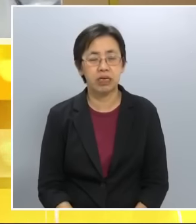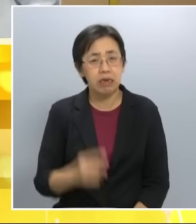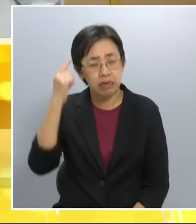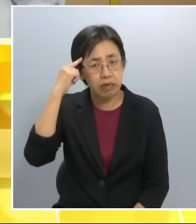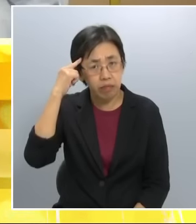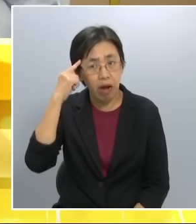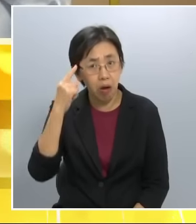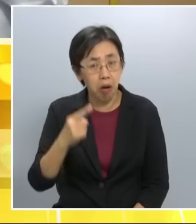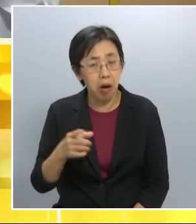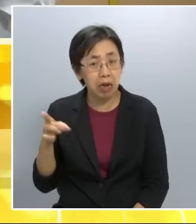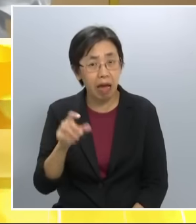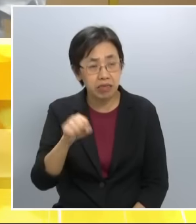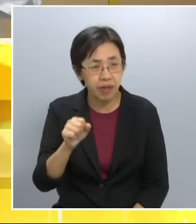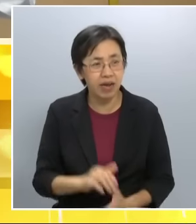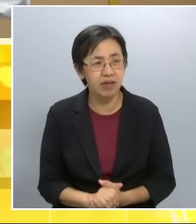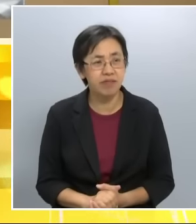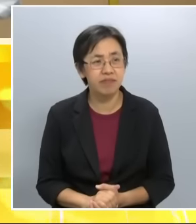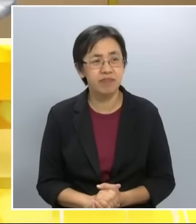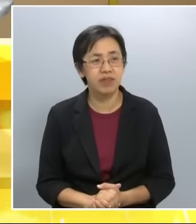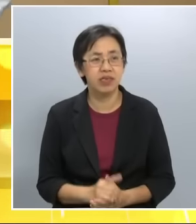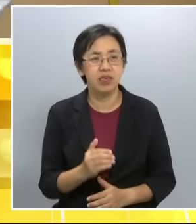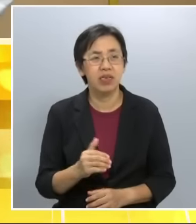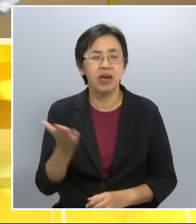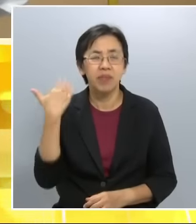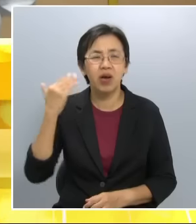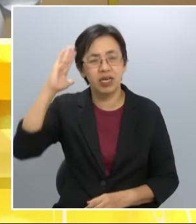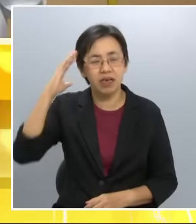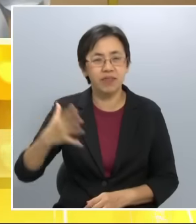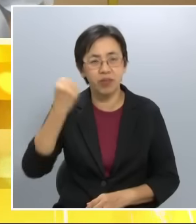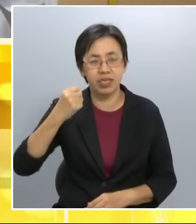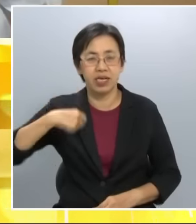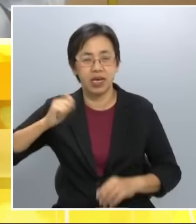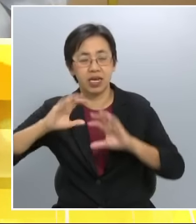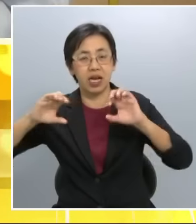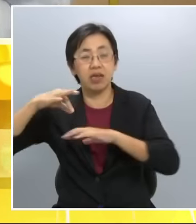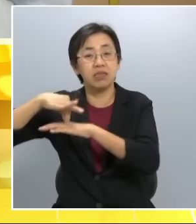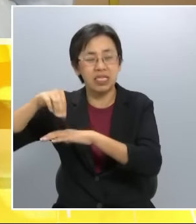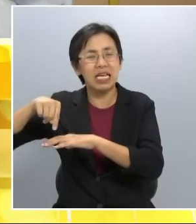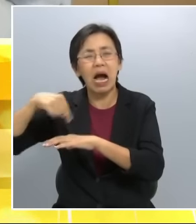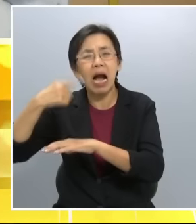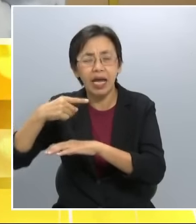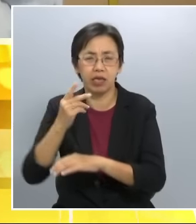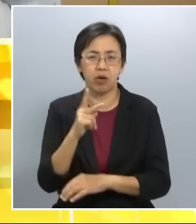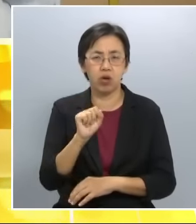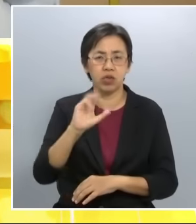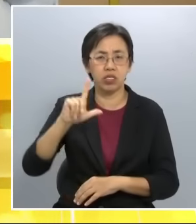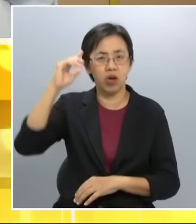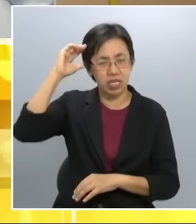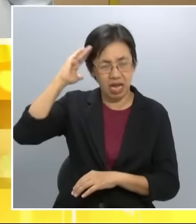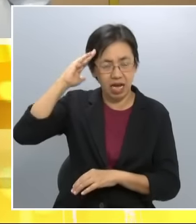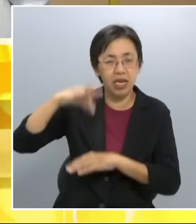การเมือง ก็คดีนี้ก็มาตอนสมัยปฏิวัติเสร็จใหม่อัยการสูงสุดตั้งโดยคสช.ก็แล้วแต่พิจารณากันเลยค่ะ